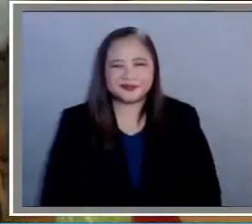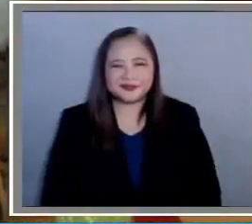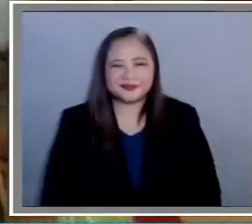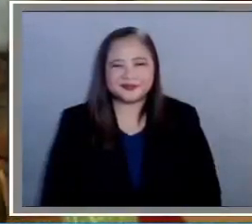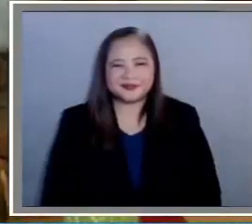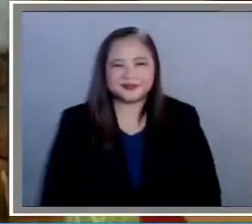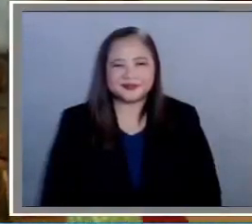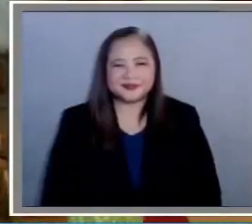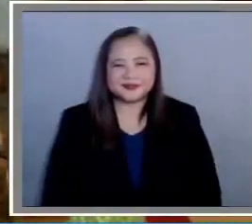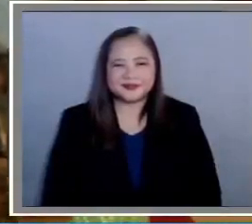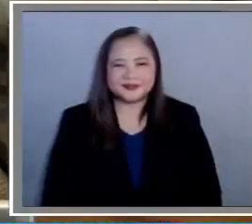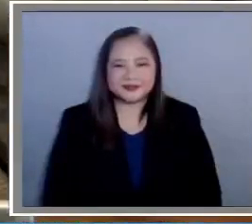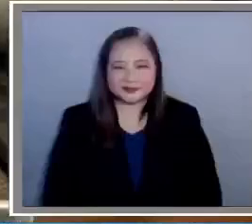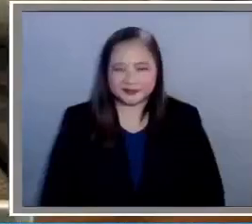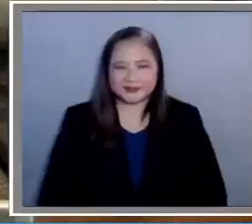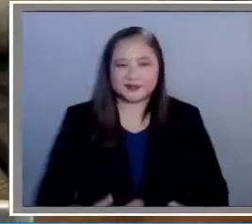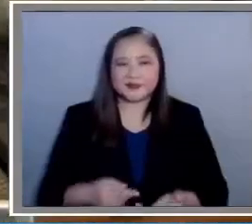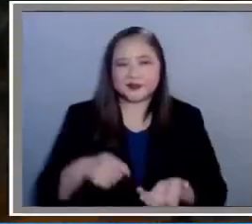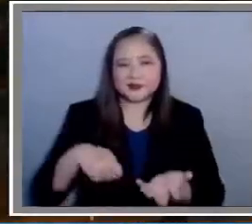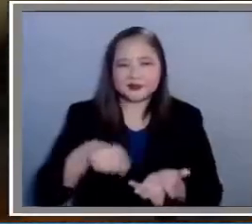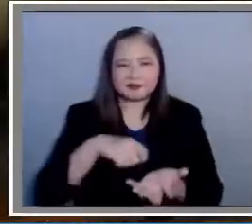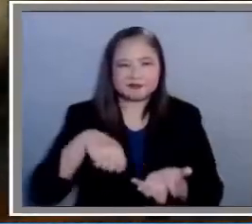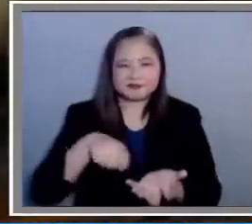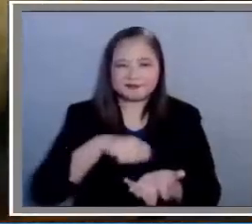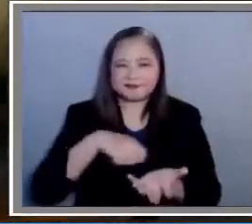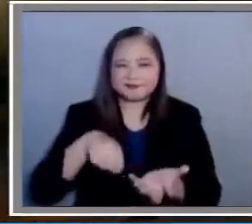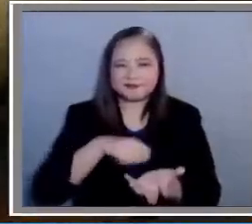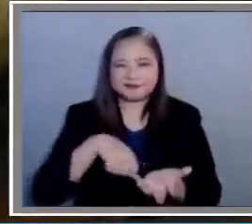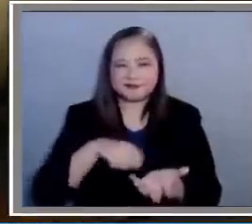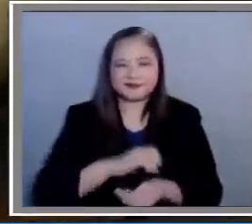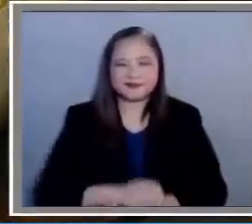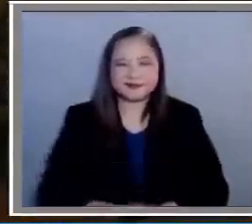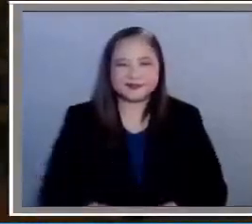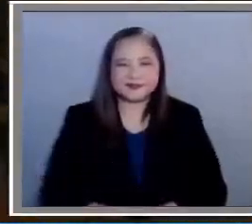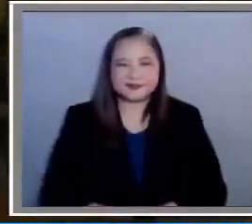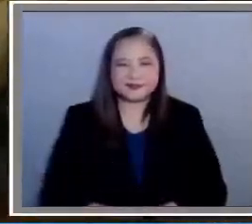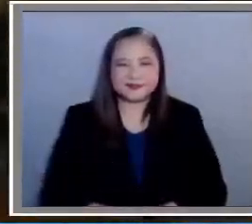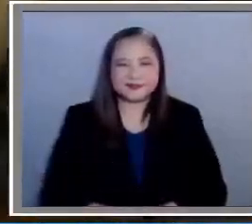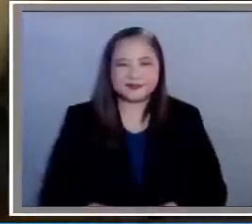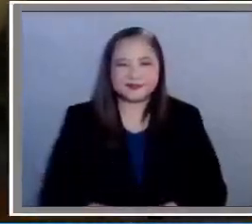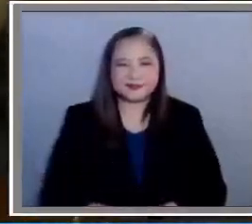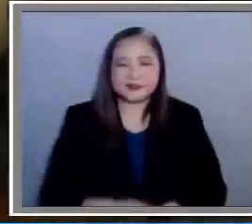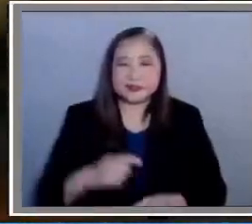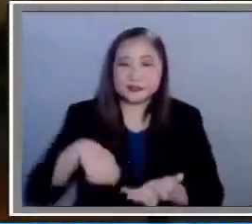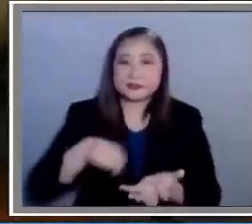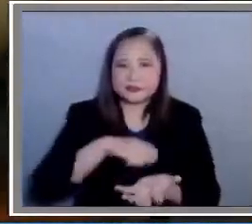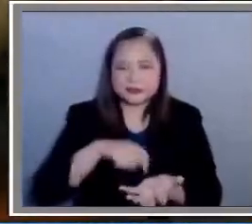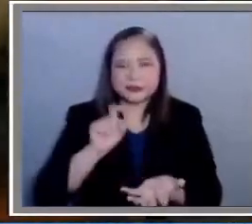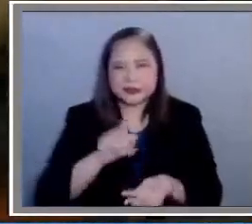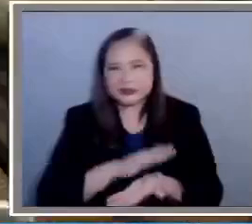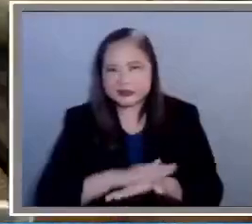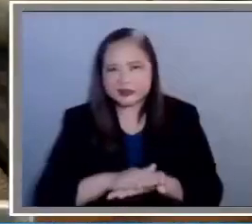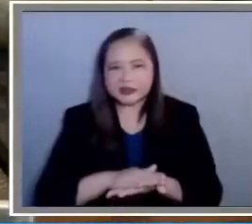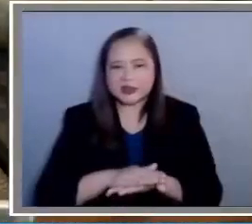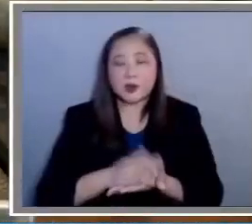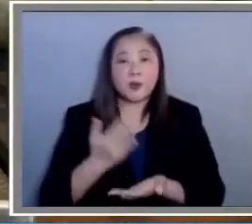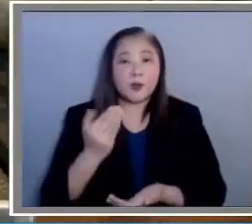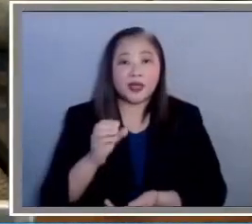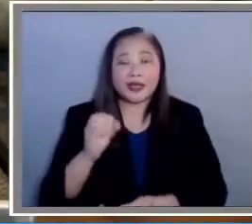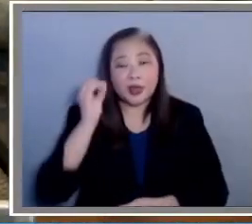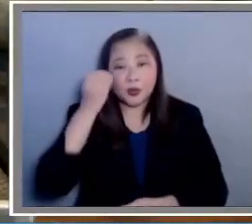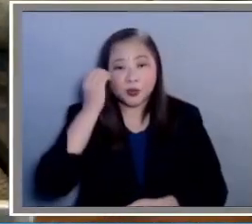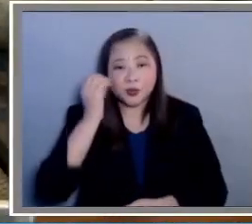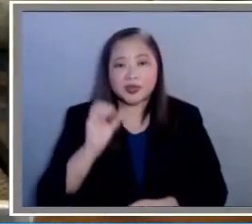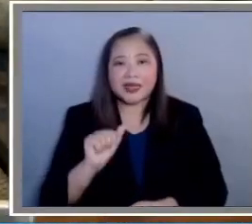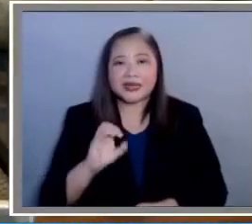Medyo translucent natin ang konti. Isa natin yung maayos kasi po, ang acidity ng onion, yan po nag-create